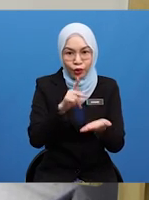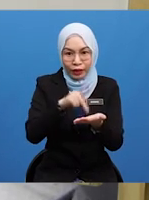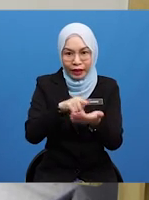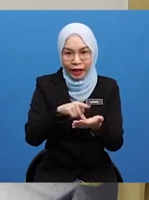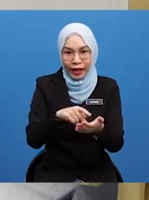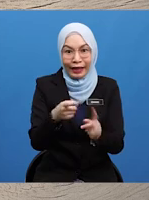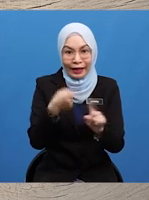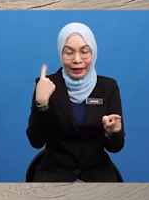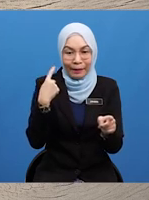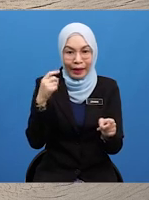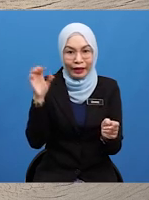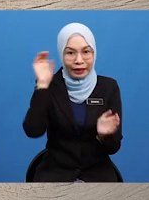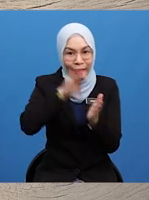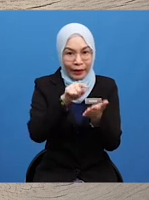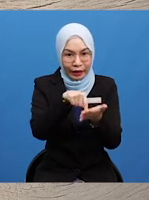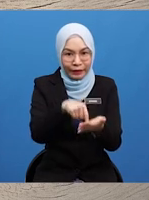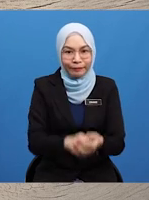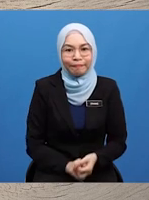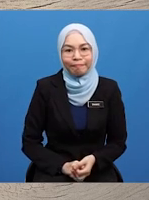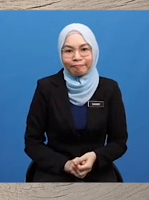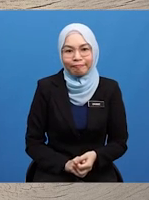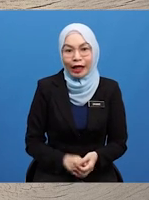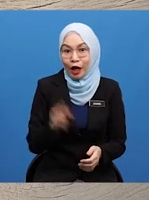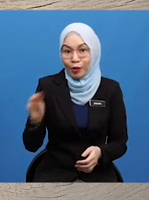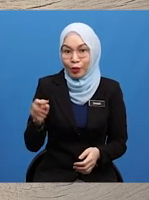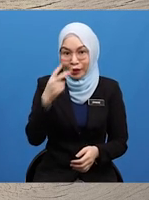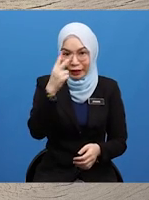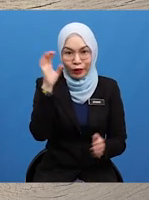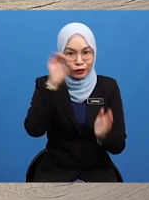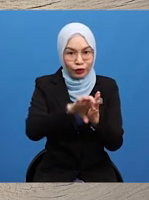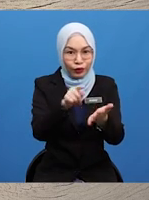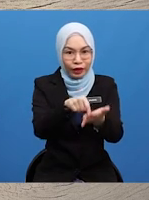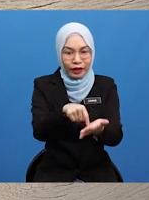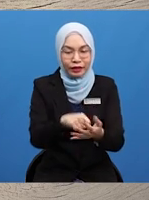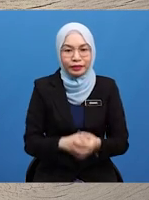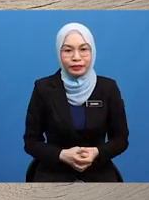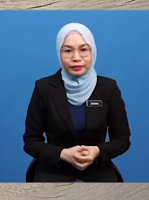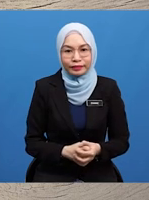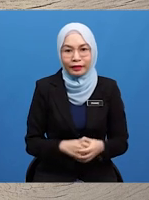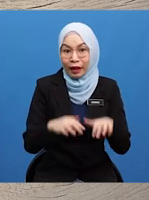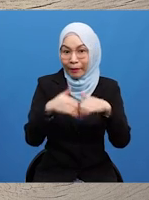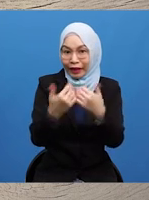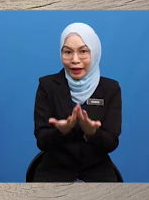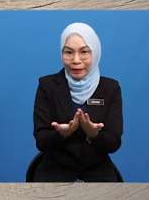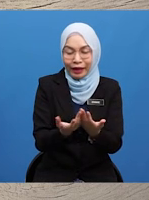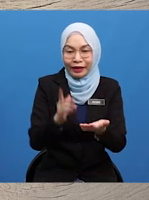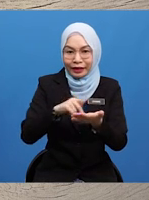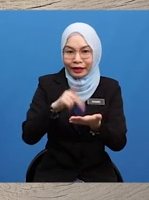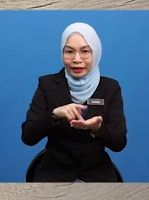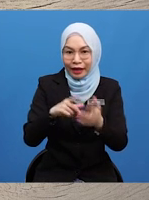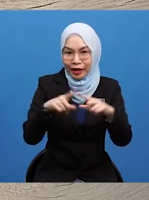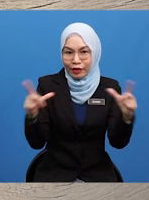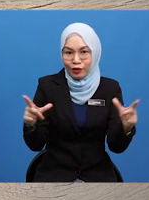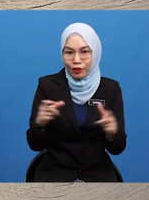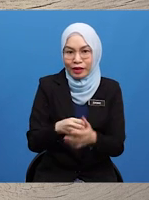ini. Seperti yang murid-murid lihat di sini merupakan contoh pengiraan luas bagi objek